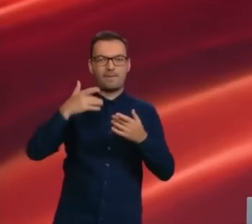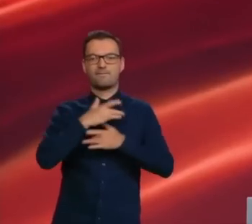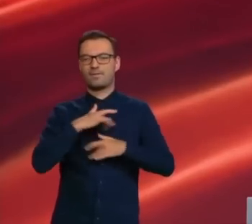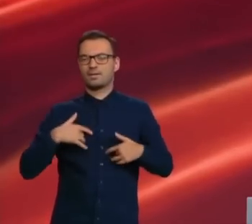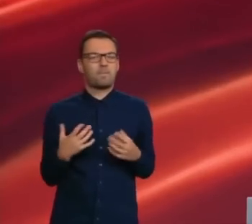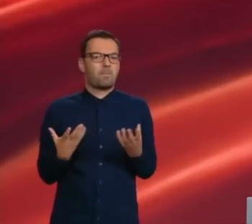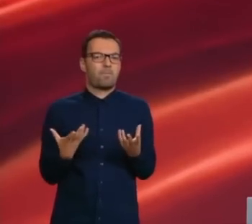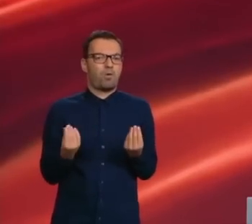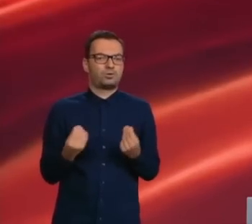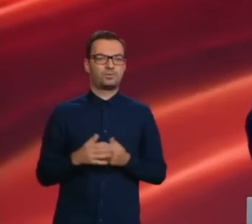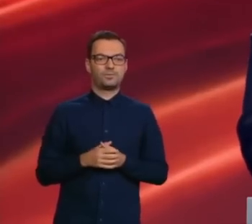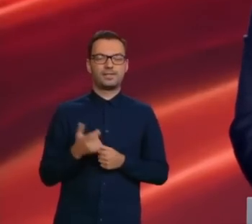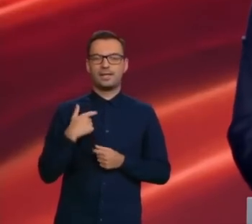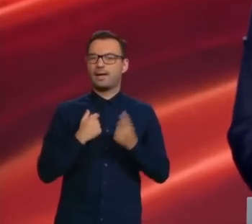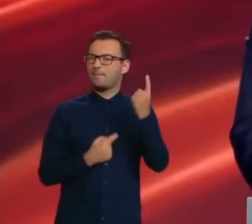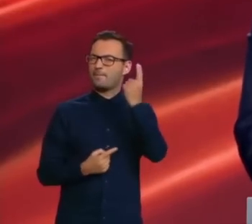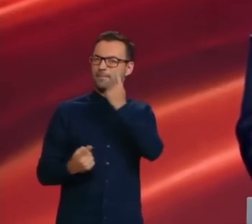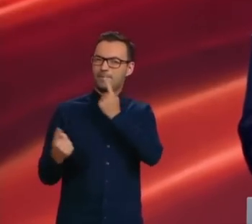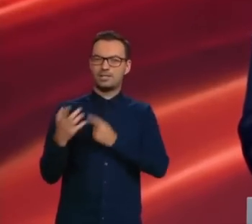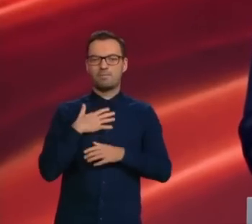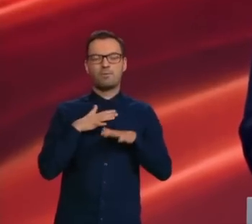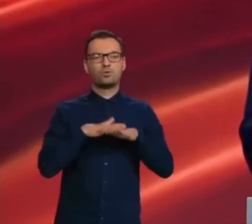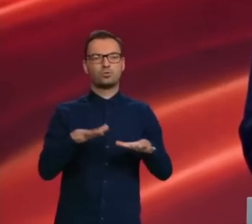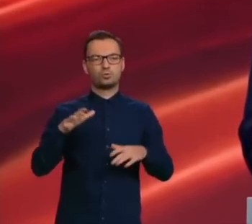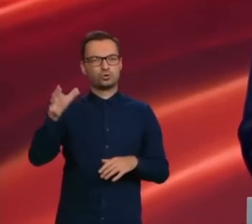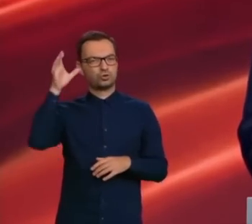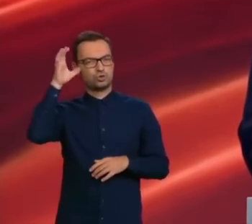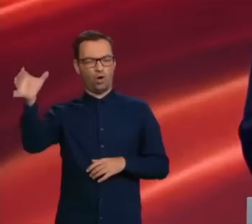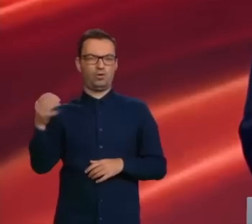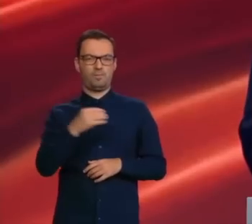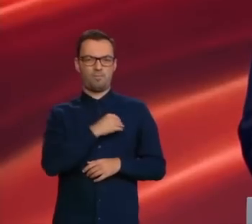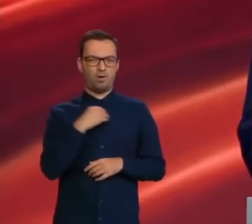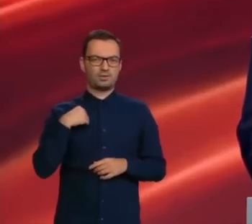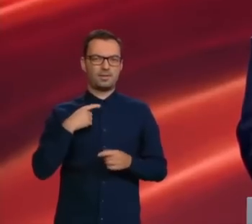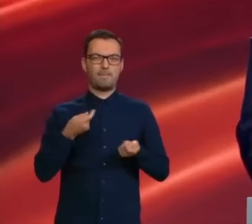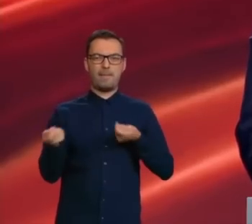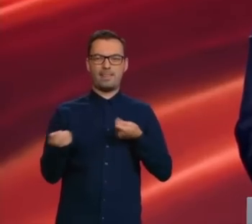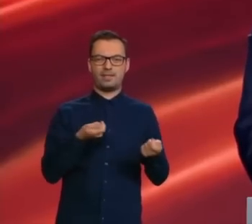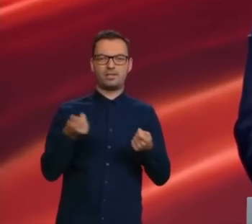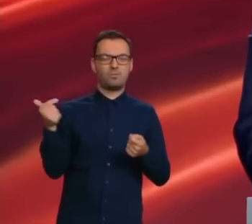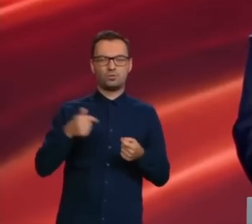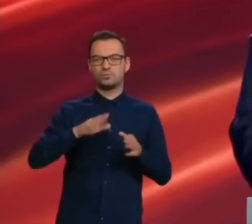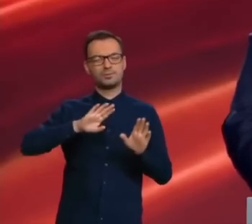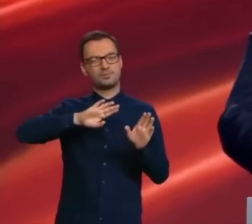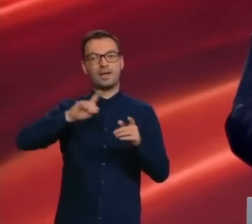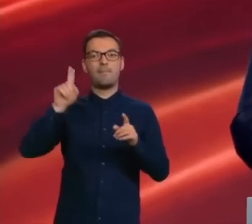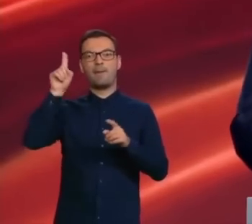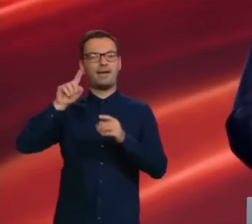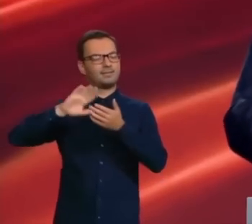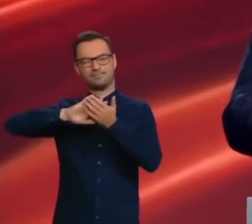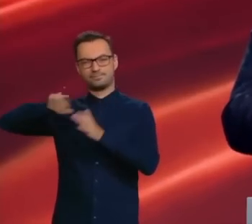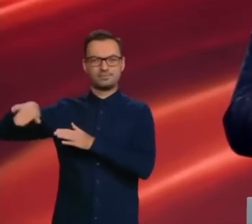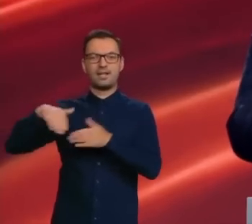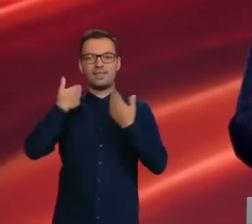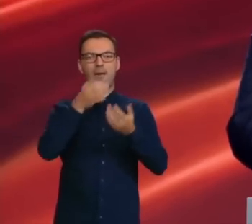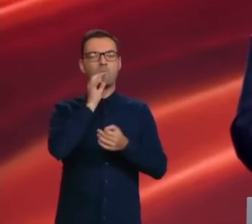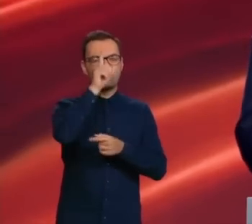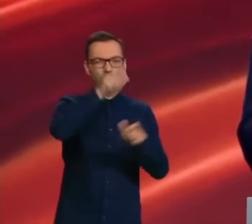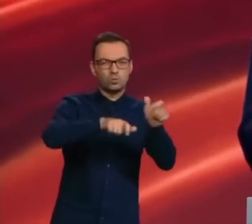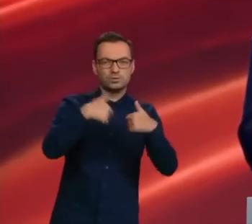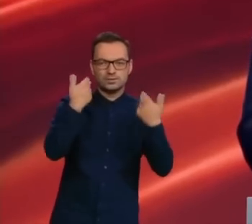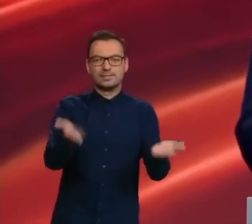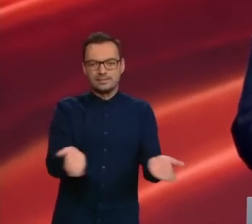Ja uważam, że mamy bardzo wielu młodych, zdolnych menadżerów. Trzeba odpolitycznić spółki Skarbu Państwa, dać młodym się wykazać i prowadzić